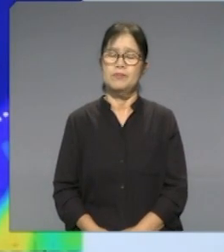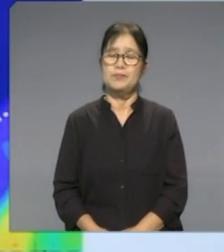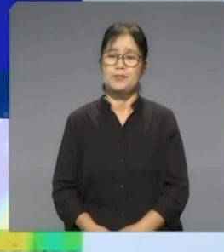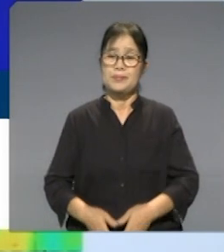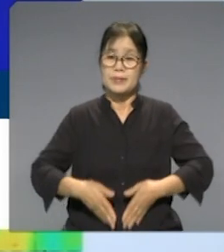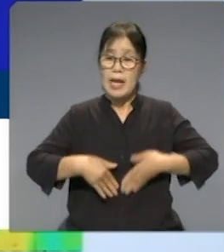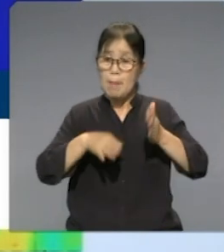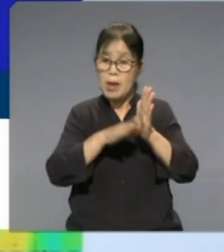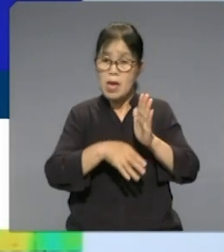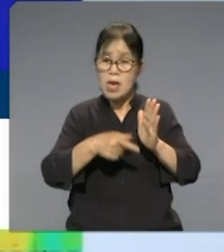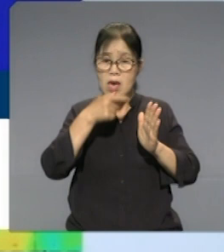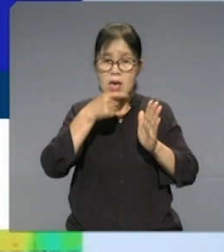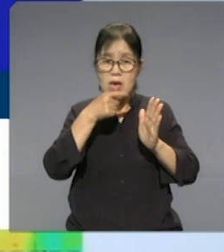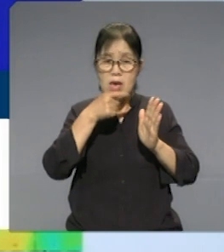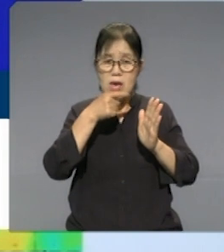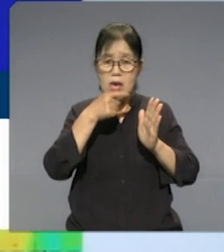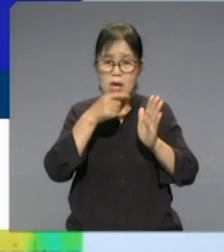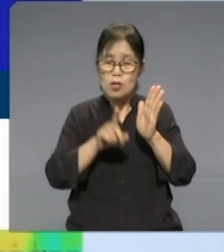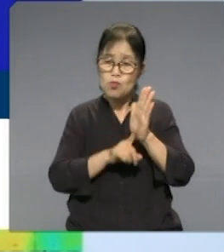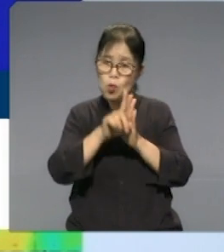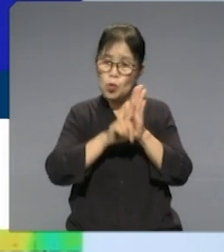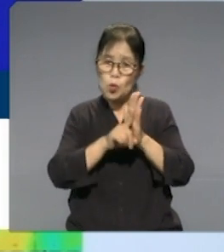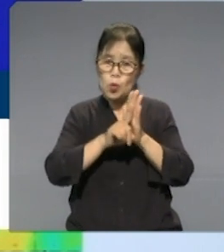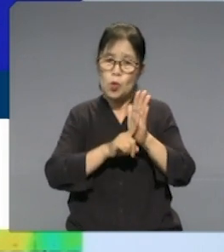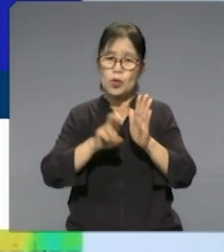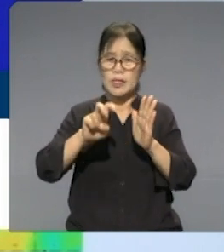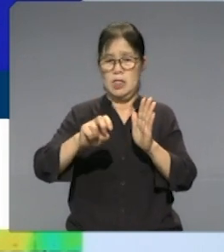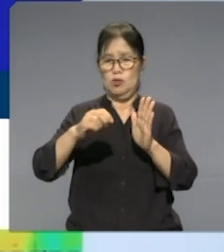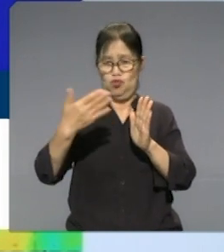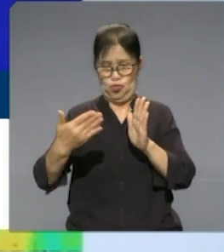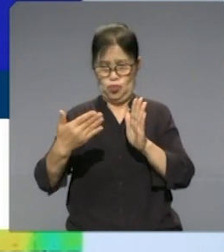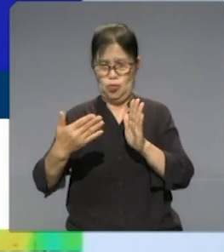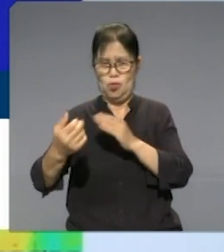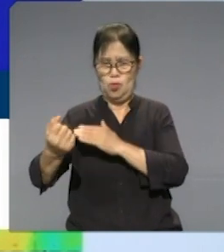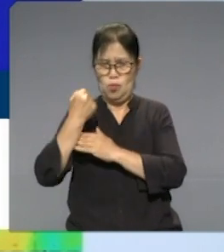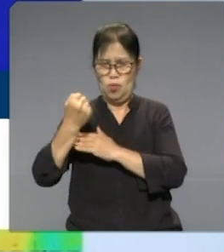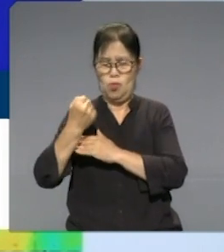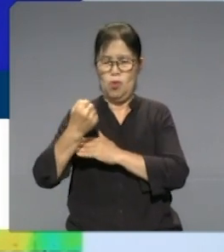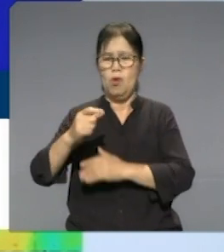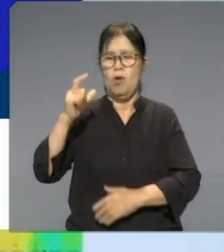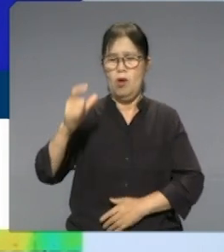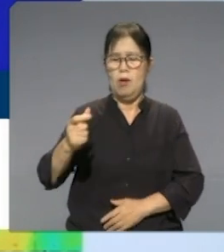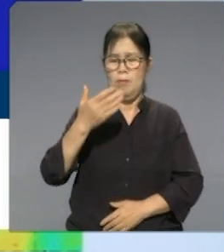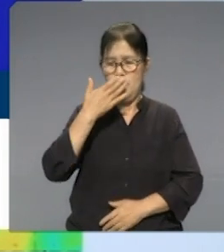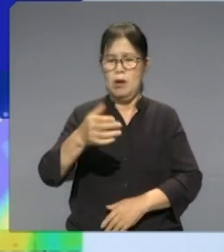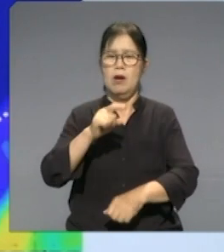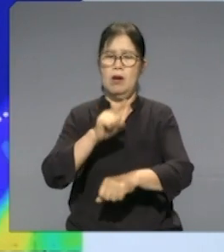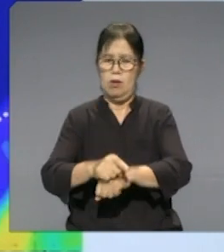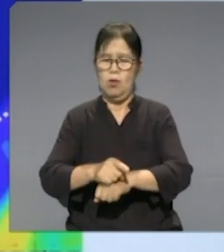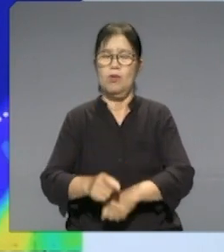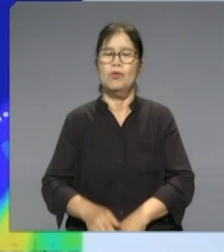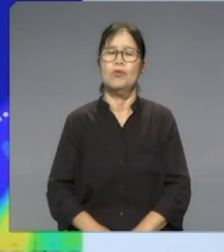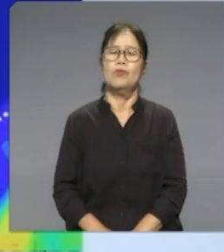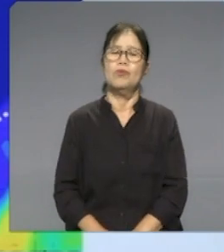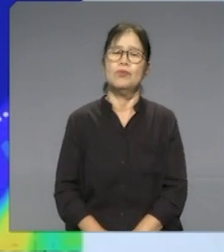남해상 쪽의 해수면 온도가 약 29도 정도, 그리고 태풍의 세력이 좀더 강화될 수 있는 가능성을.